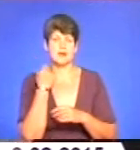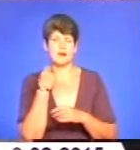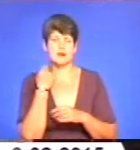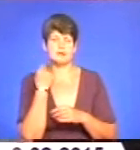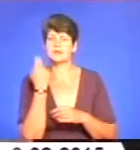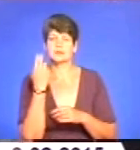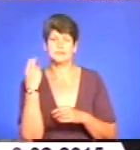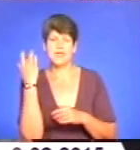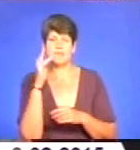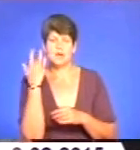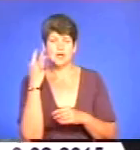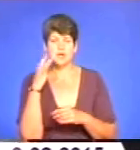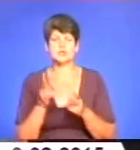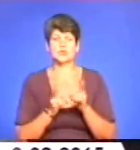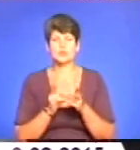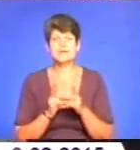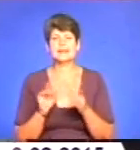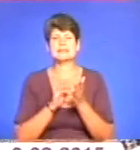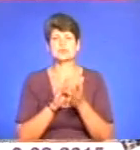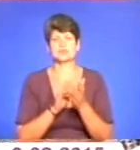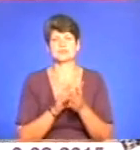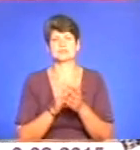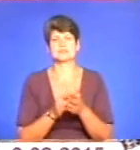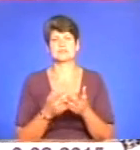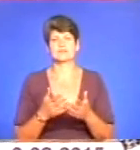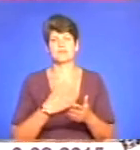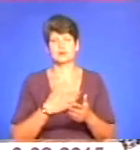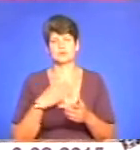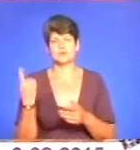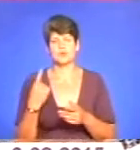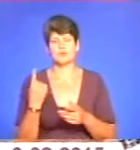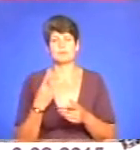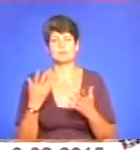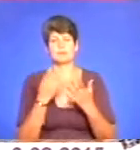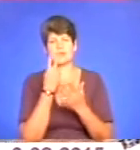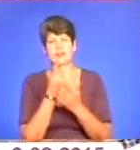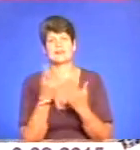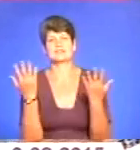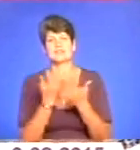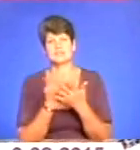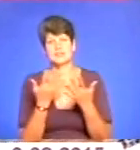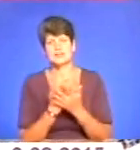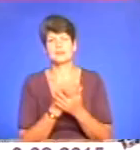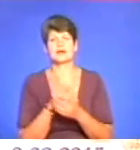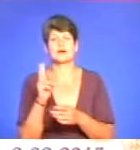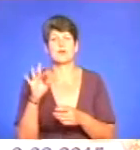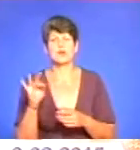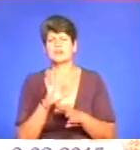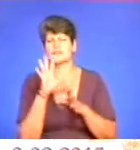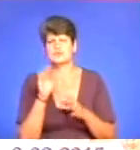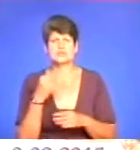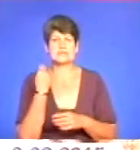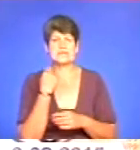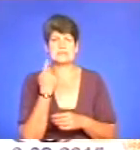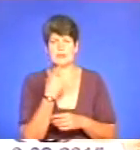також екскурсії визначними місцями нашого краю, перегляд фільмів, караоке і все це лише англійською мовою. На початку